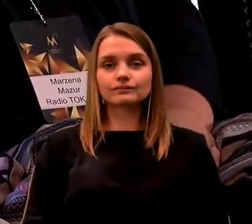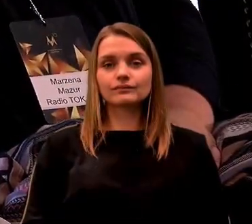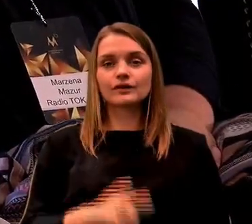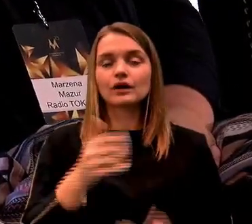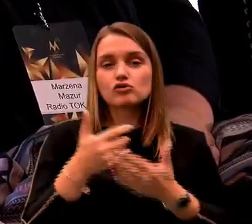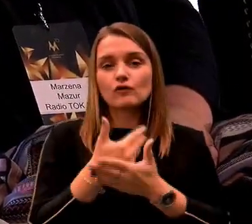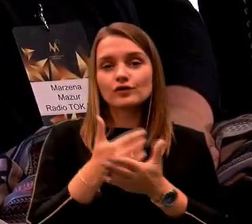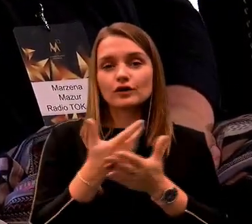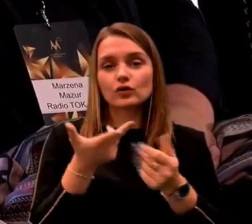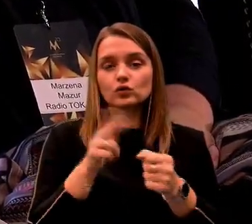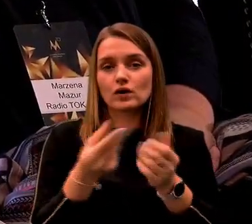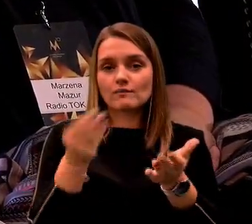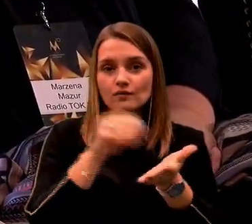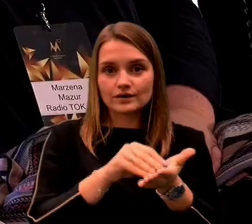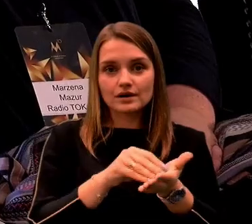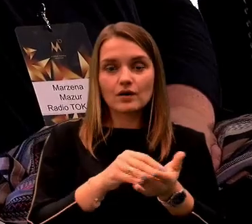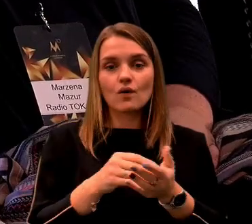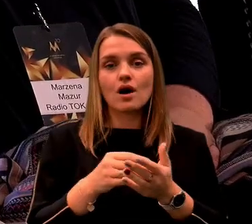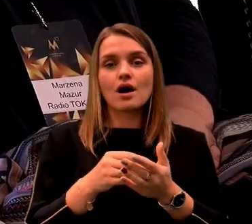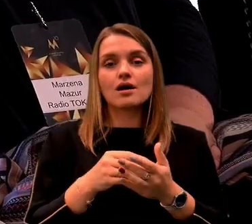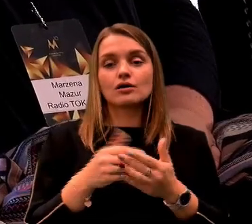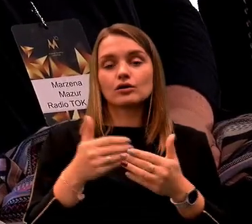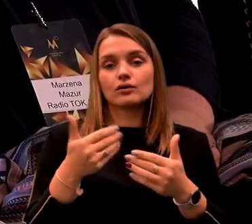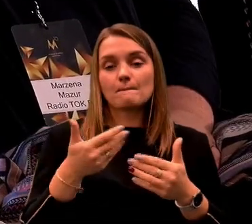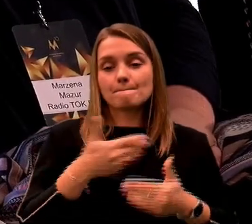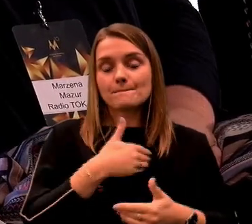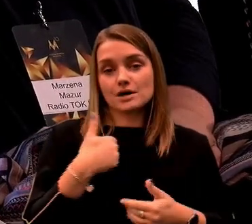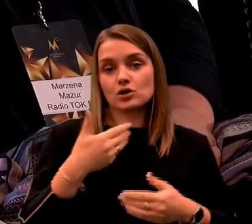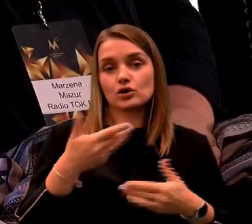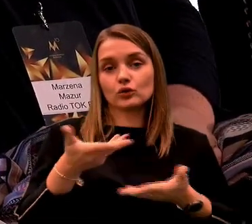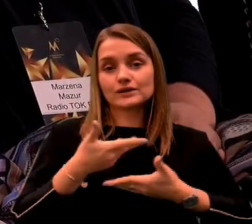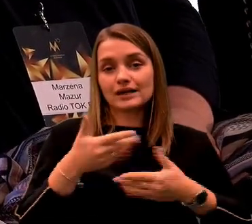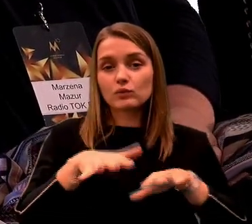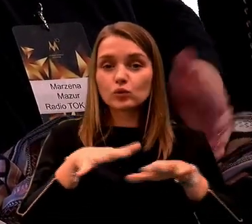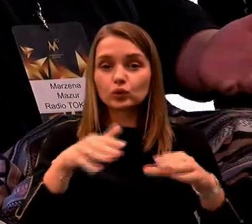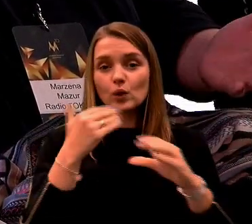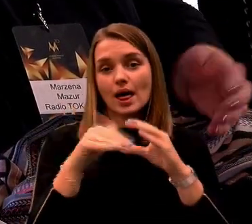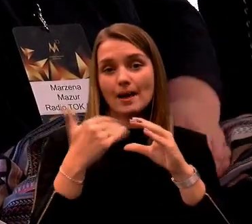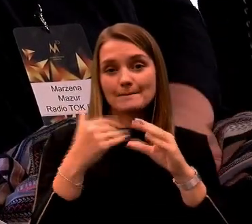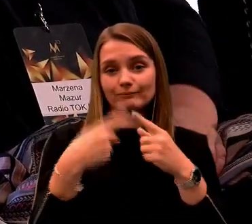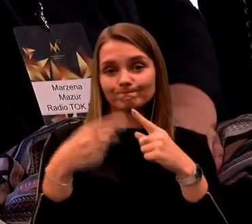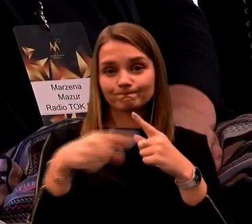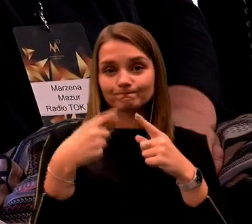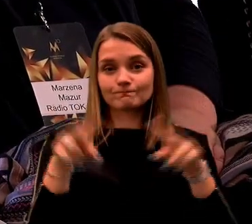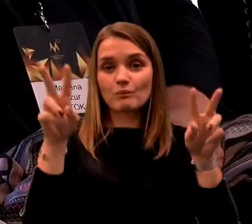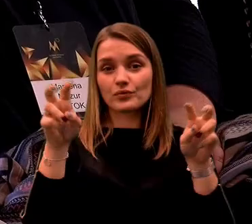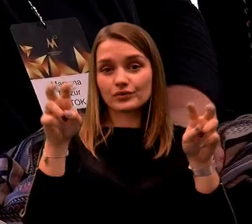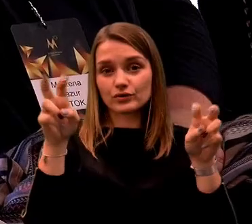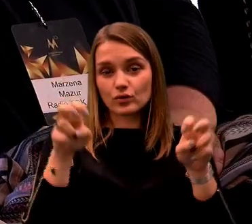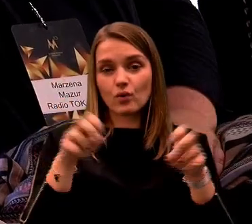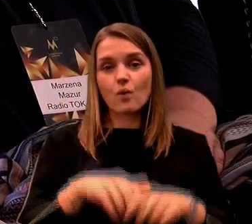wprowadzają duże firmy, dostaję mnóstwo maili i telefonów pod tytułem z zarzutami, że